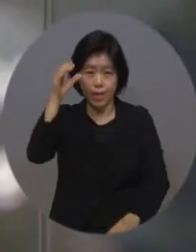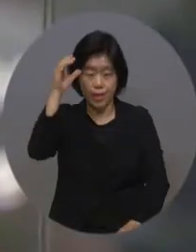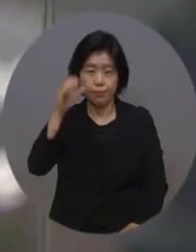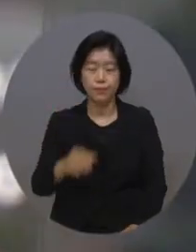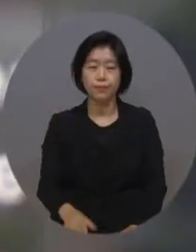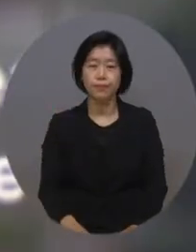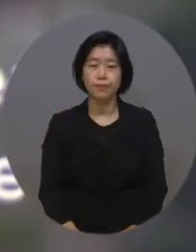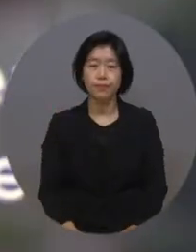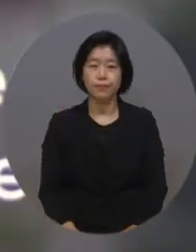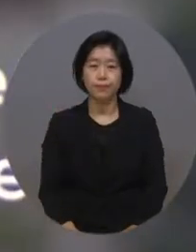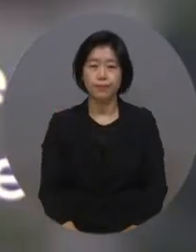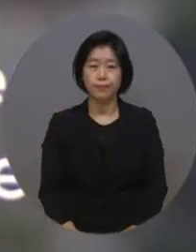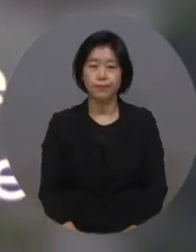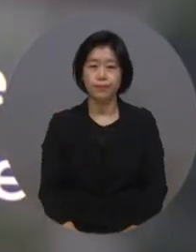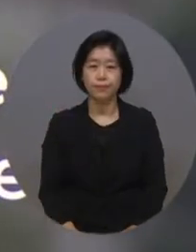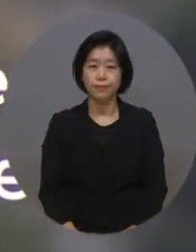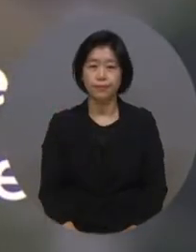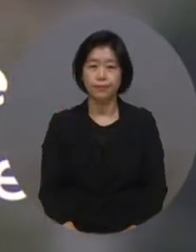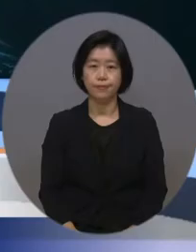복지TV 뉴스 박순종입니다.